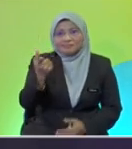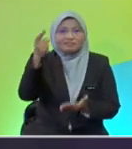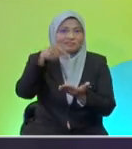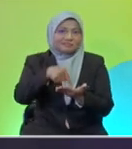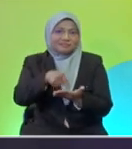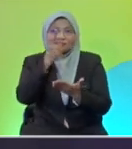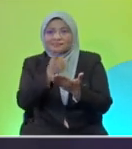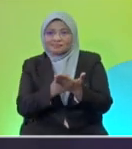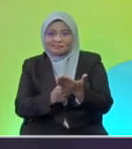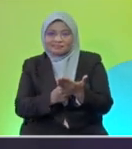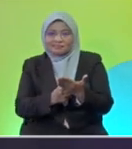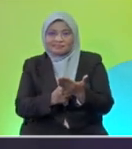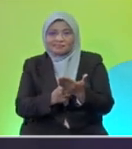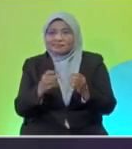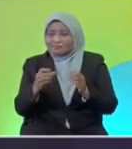apa